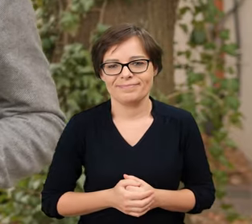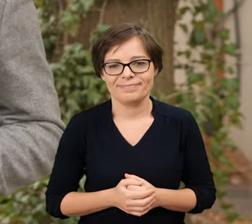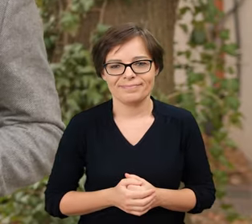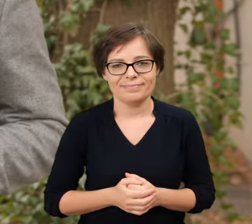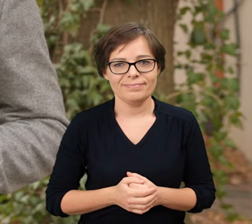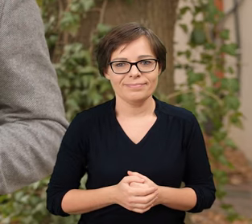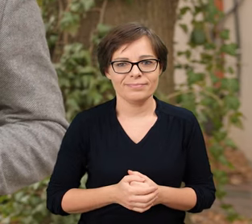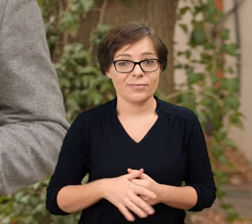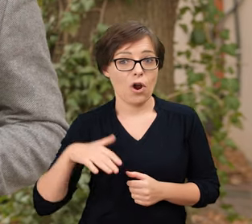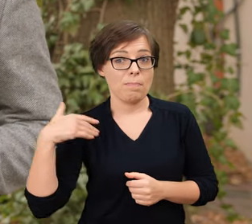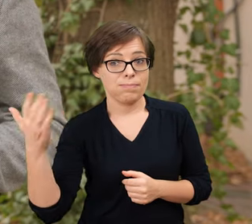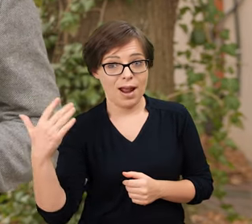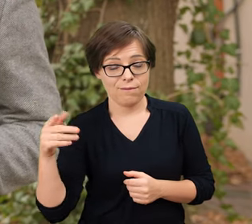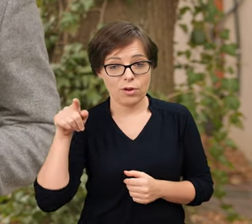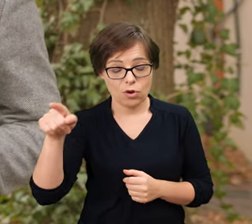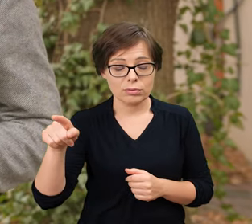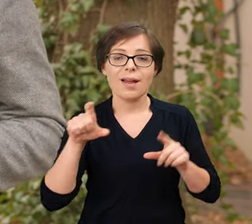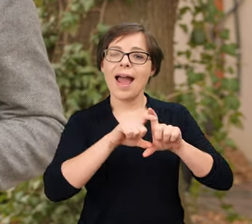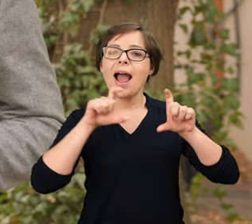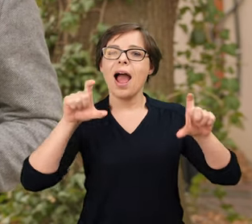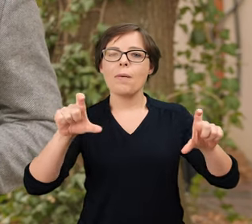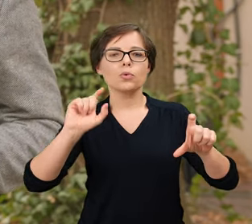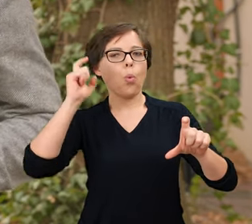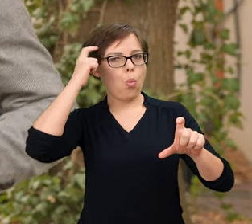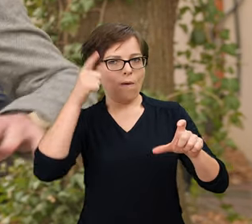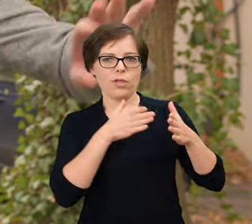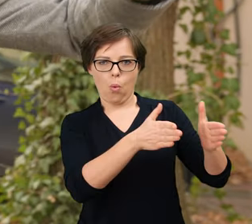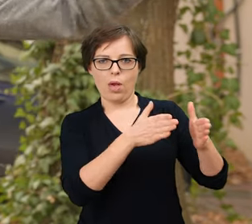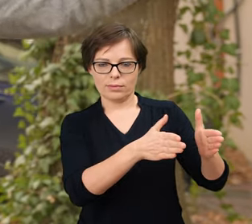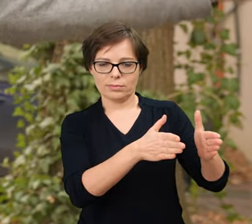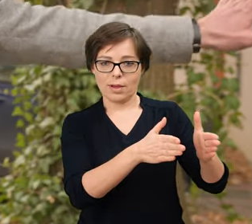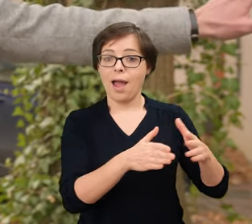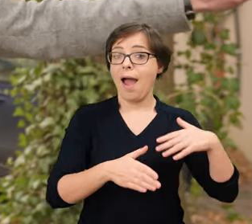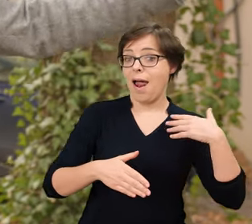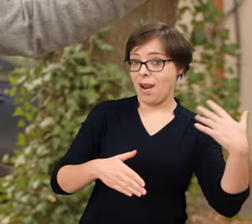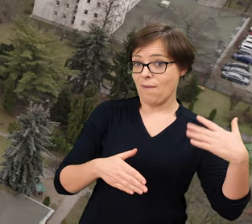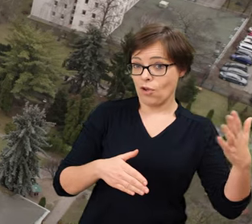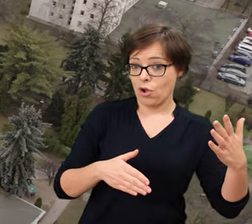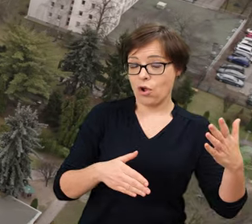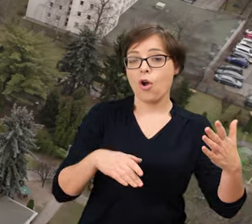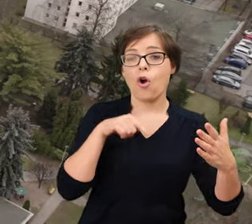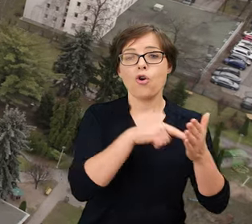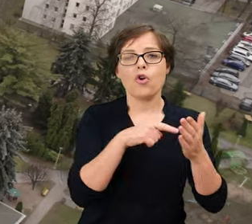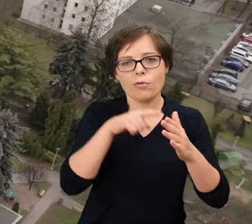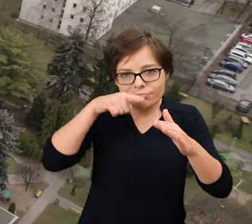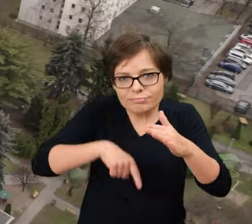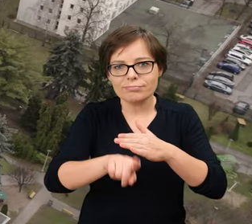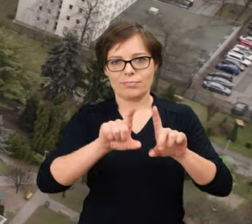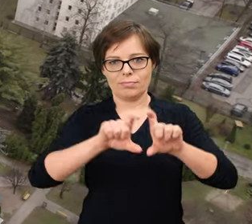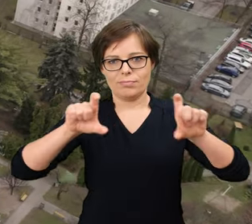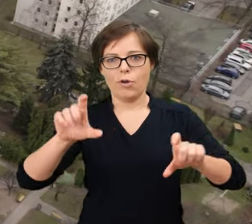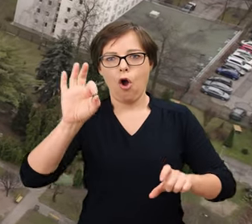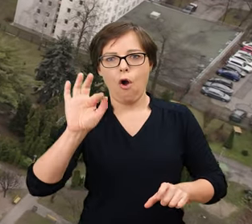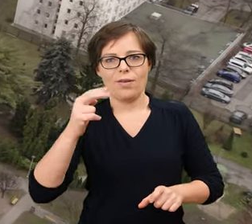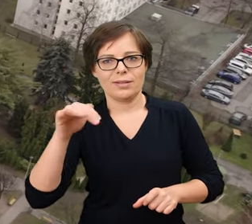Po mojej prawej stronie są kamienice frontowe od Puławskiej, a po lewej rząd ich oficyn.